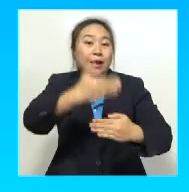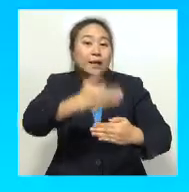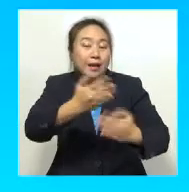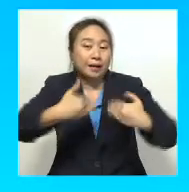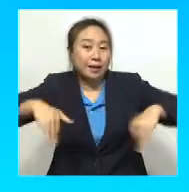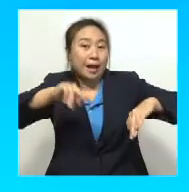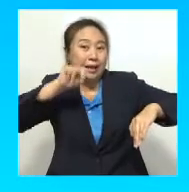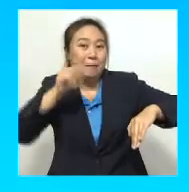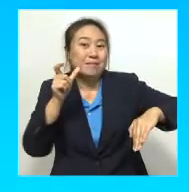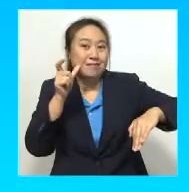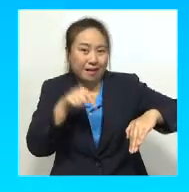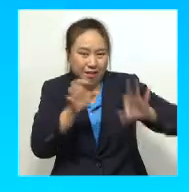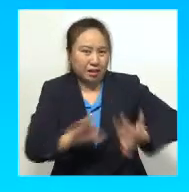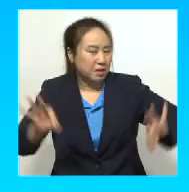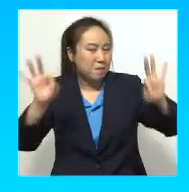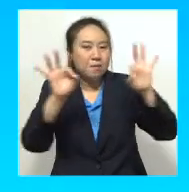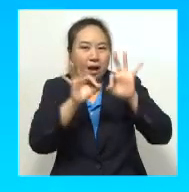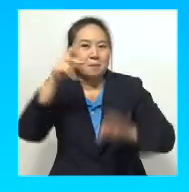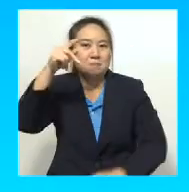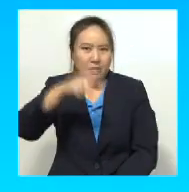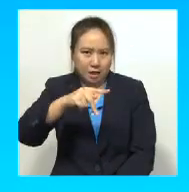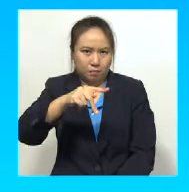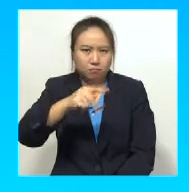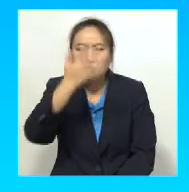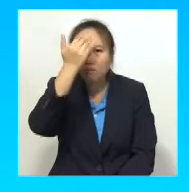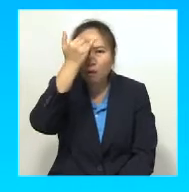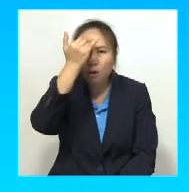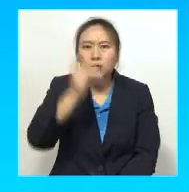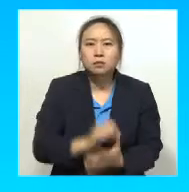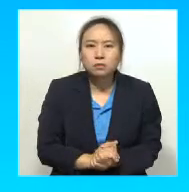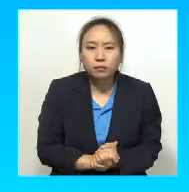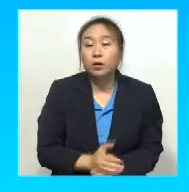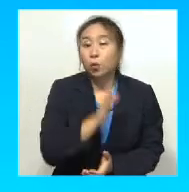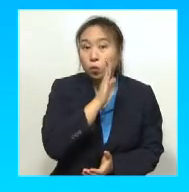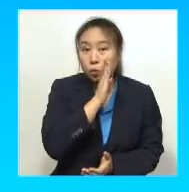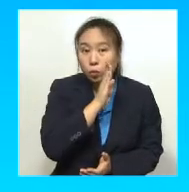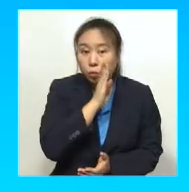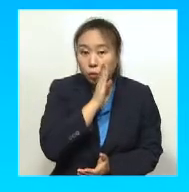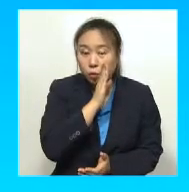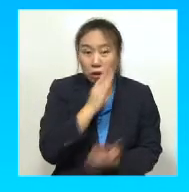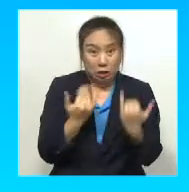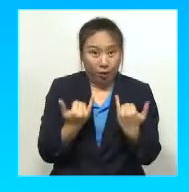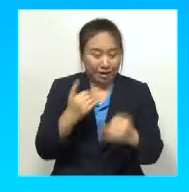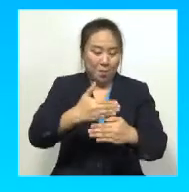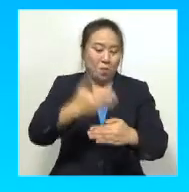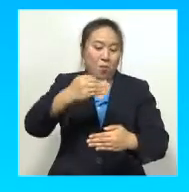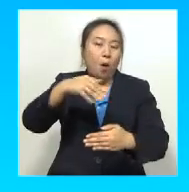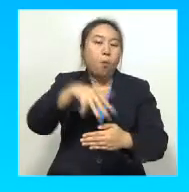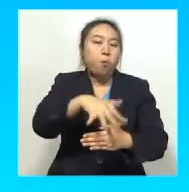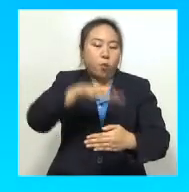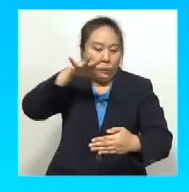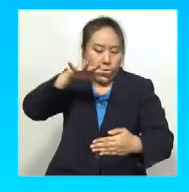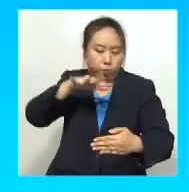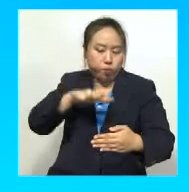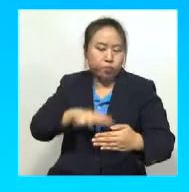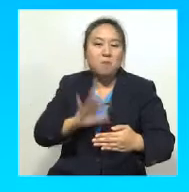ให้ความสำคัญเป็นกรณีพิเศษเพราะเนื่องจากว่าถ้าหากไม่เร่งระบายตอนนี้ในอนาคตสิงหาเนี่ย